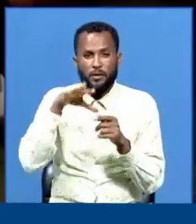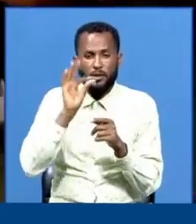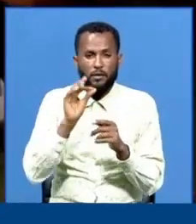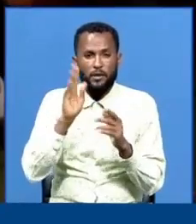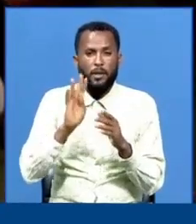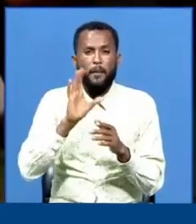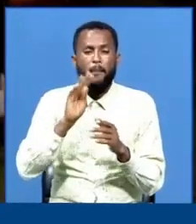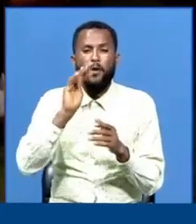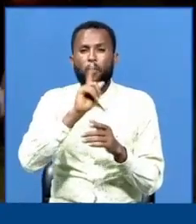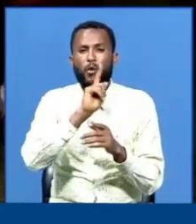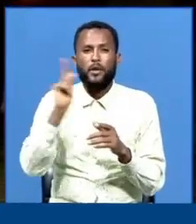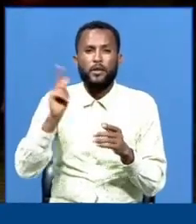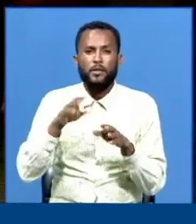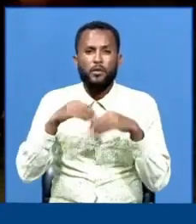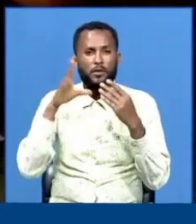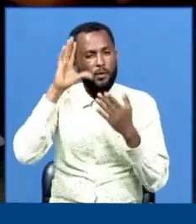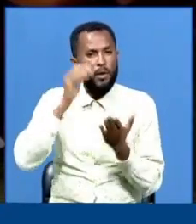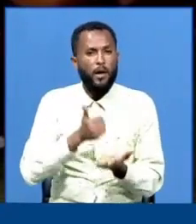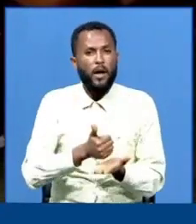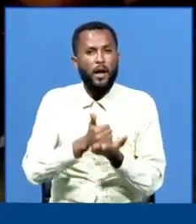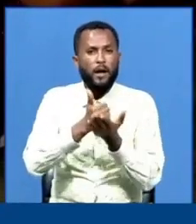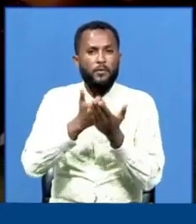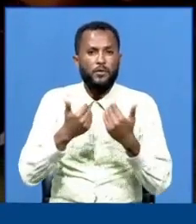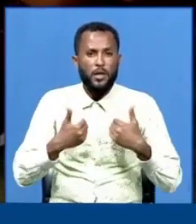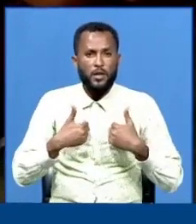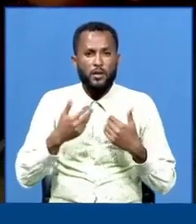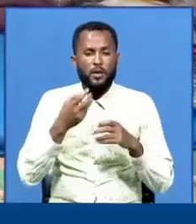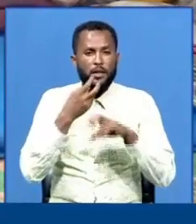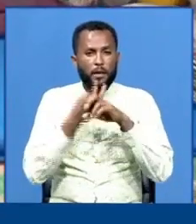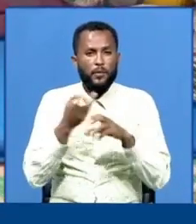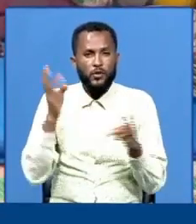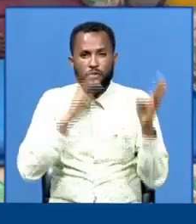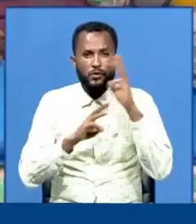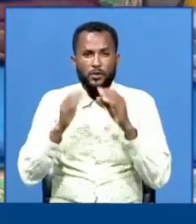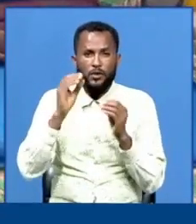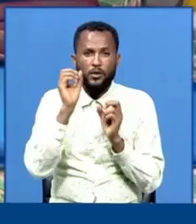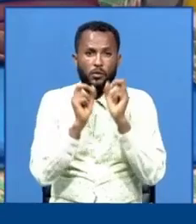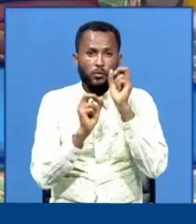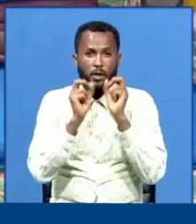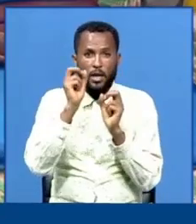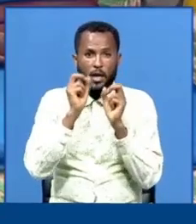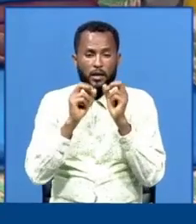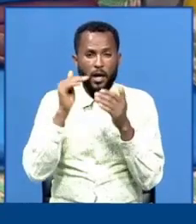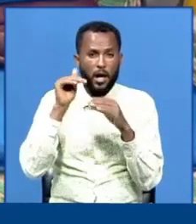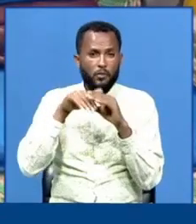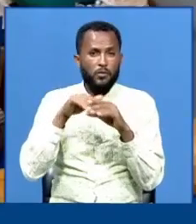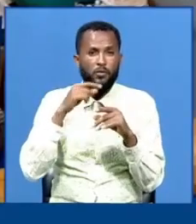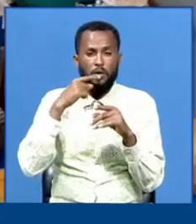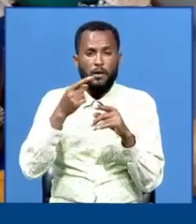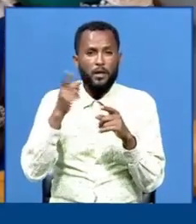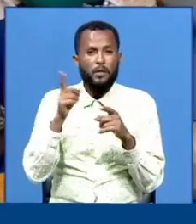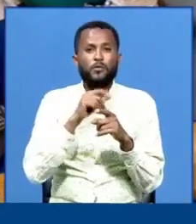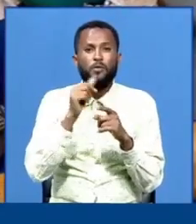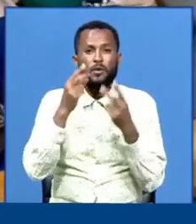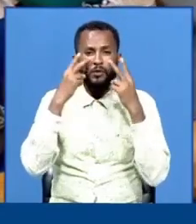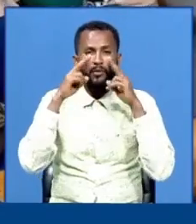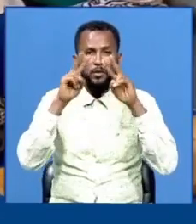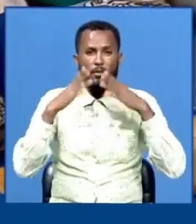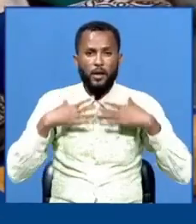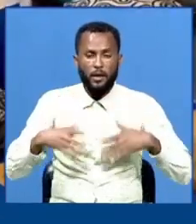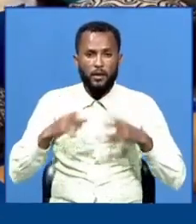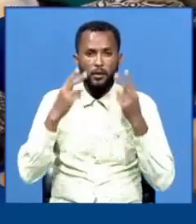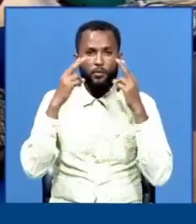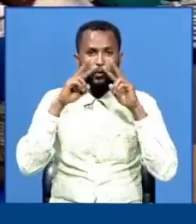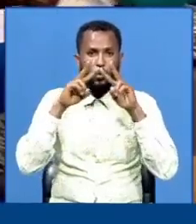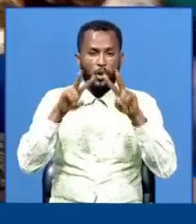ከተማ መኾኒ ዝወሃበን ዘሎ ሰብኣዊ ሓገት ምስቲ ዘለዎን ከቢድ ፀገም እንትነፃፀር ኣብዝእቶ ዝበሃል ከም ዘይኮነ ዝምልከቶም ኣካላት